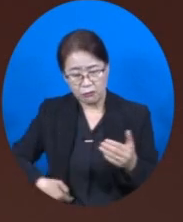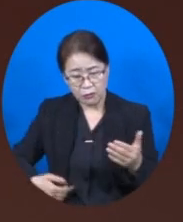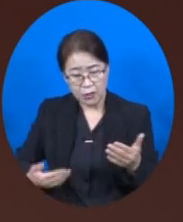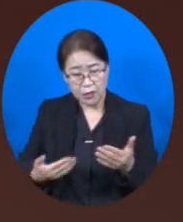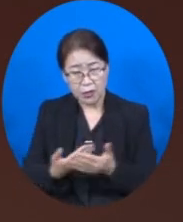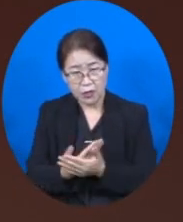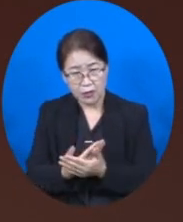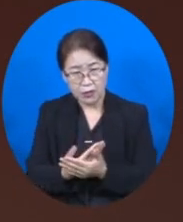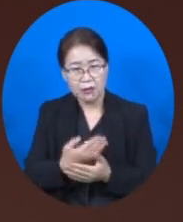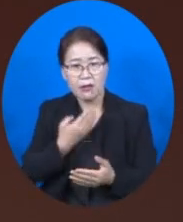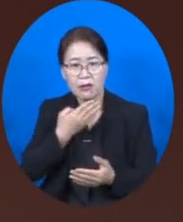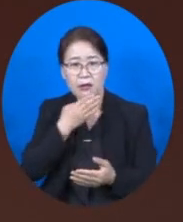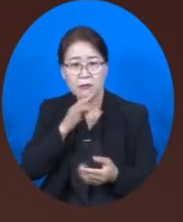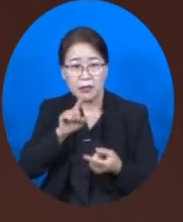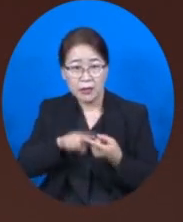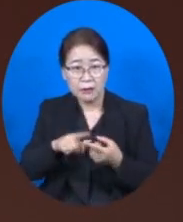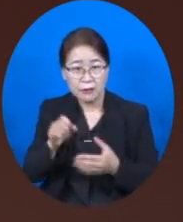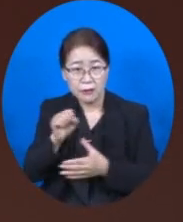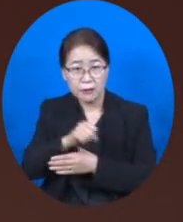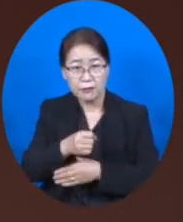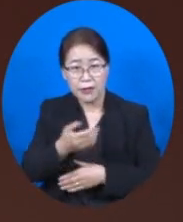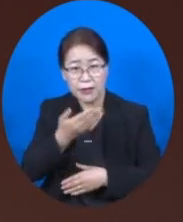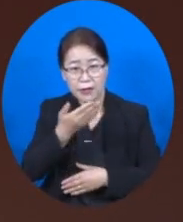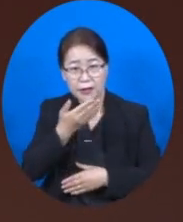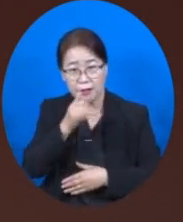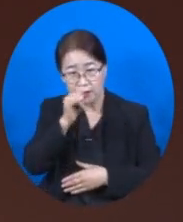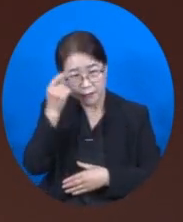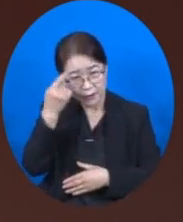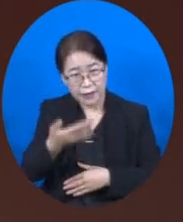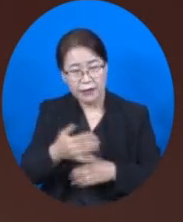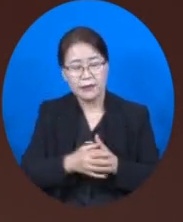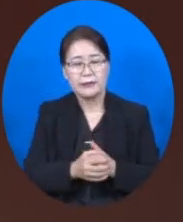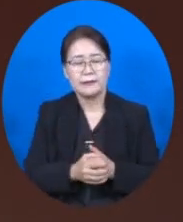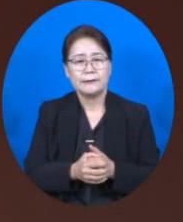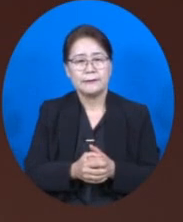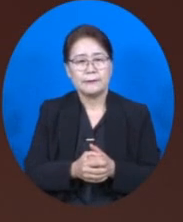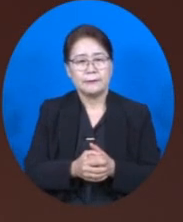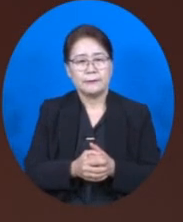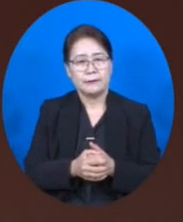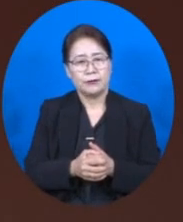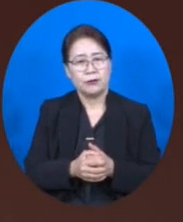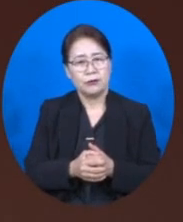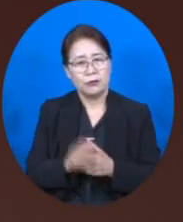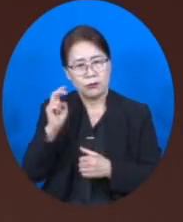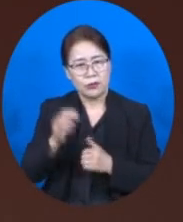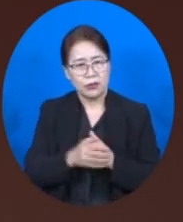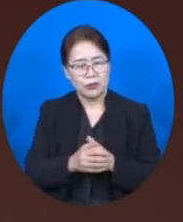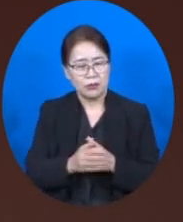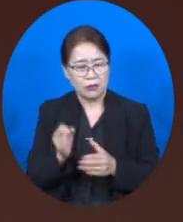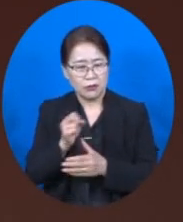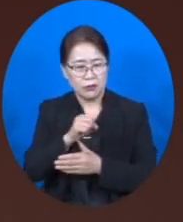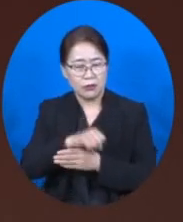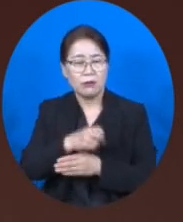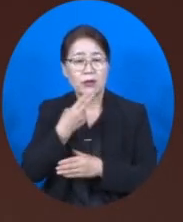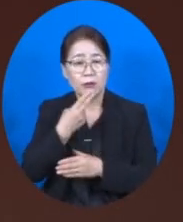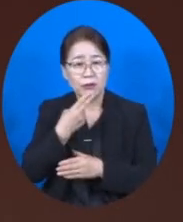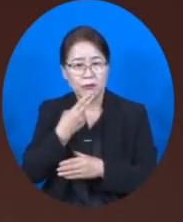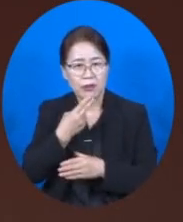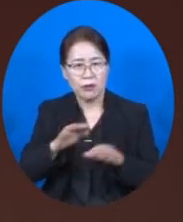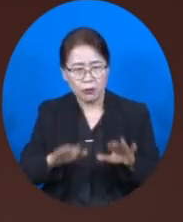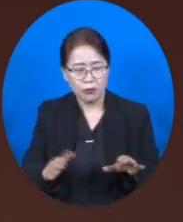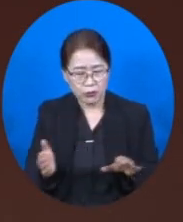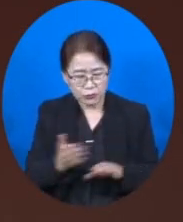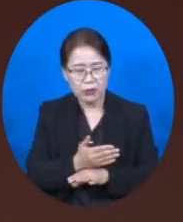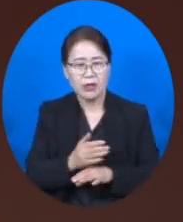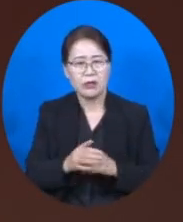맺으신 적이 있는지요 회개에 합당한 열매를 맺지 못했다면 여러분 오늘이라도 반드시 회개에 합당한